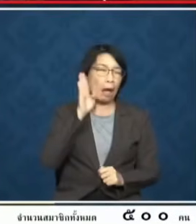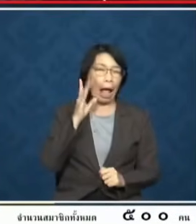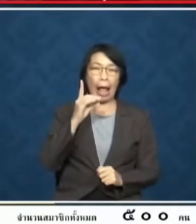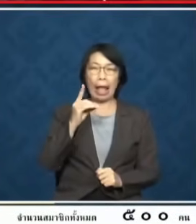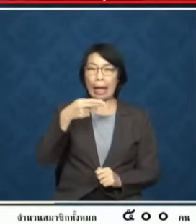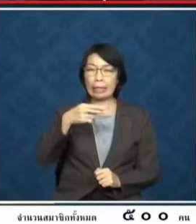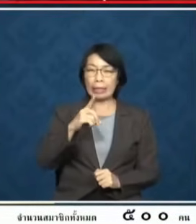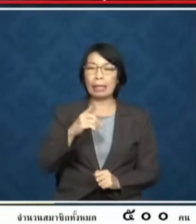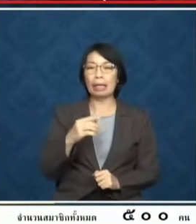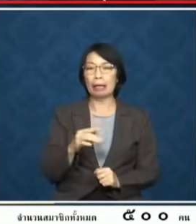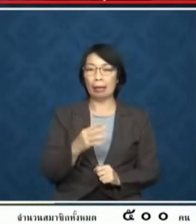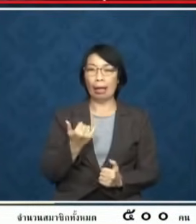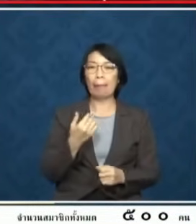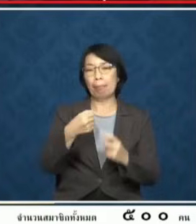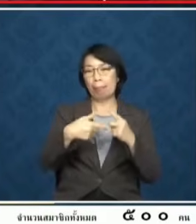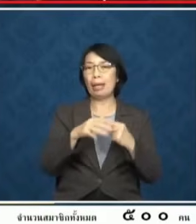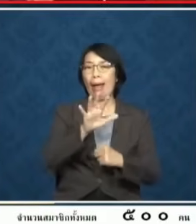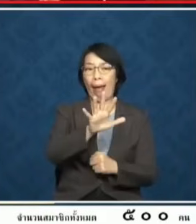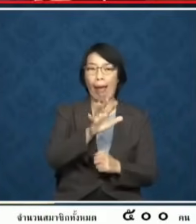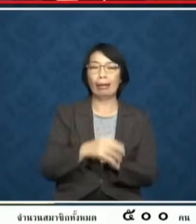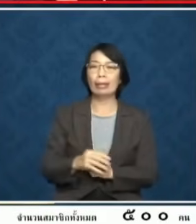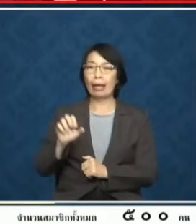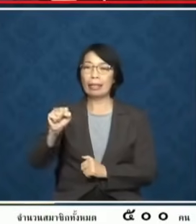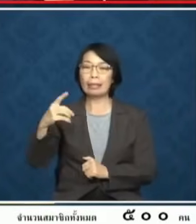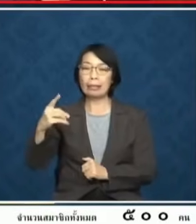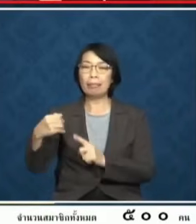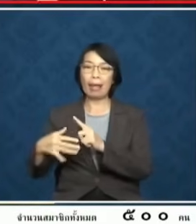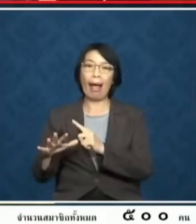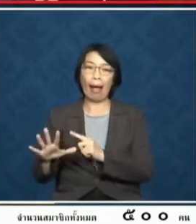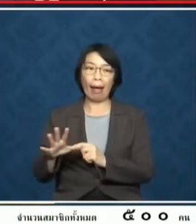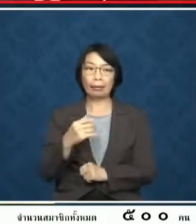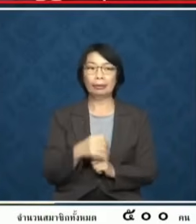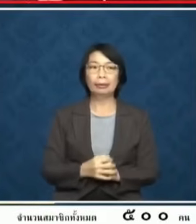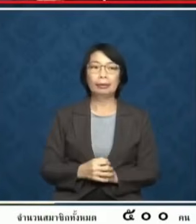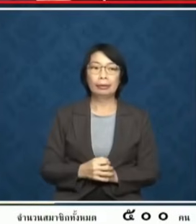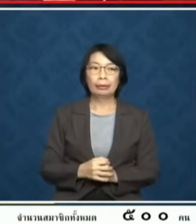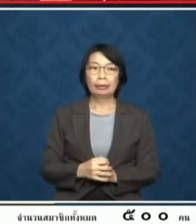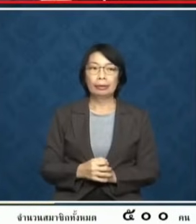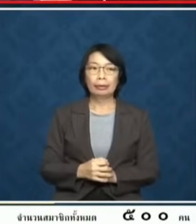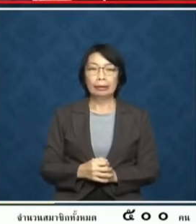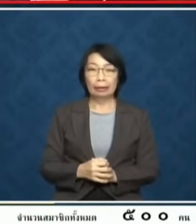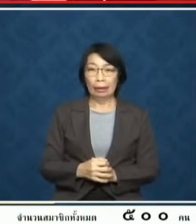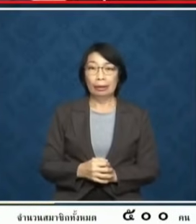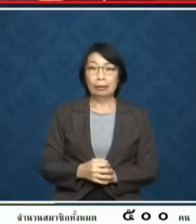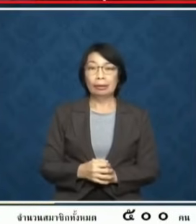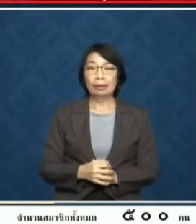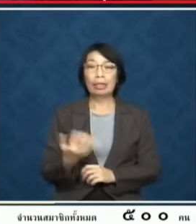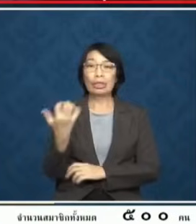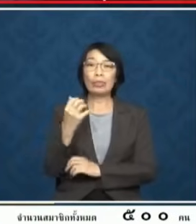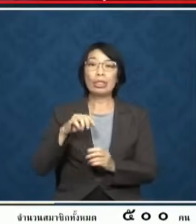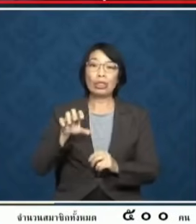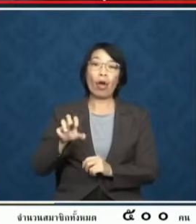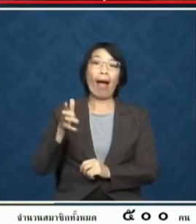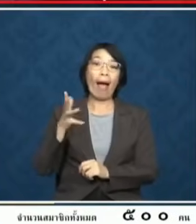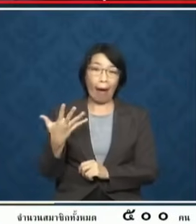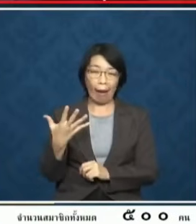SDเนี่ยนะคะก็คือช่องความคมชัดปกติ 9ช่องนั่นเท่ากับว่าททบ 5ได้เงินค่าเช่ามา